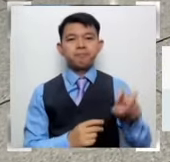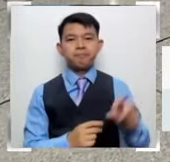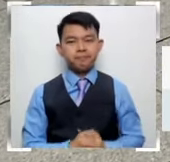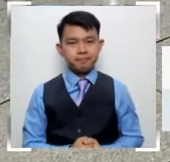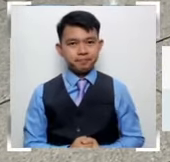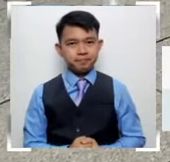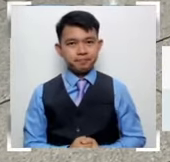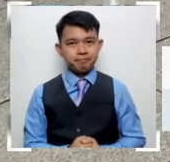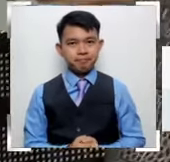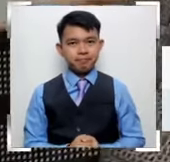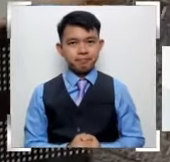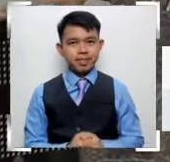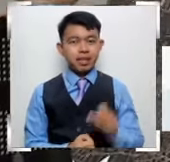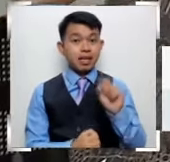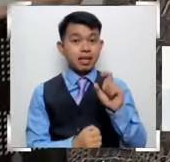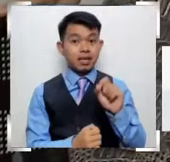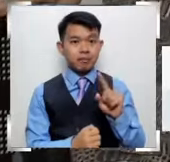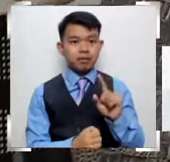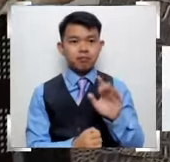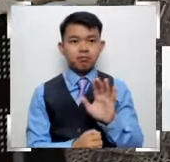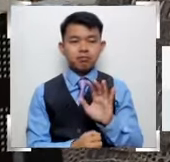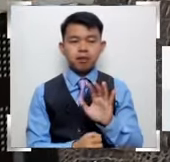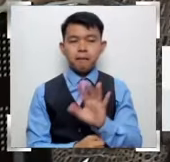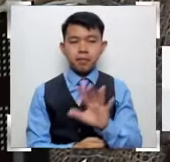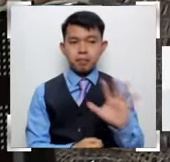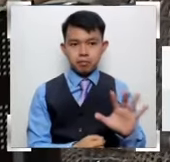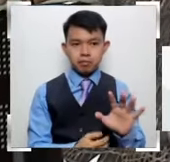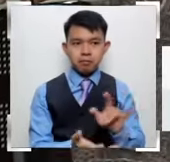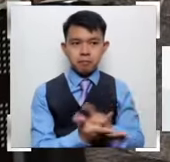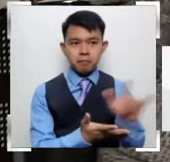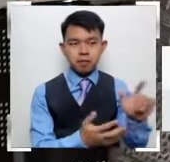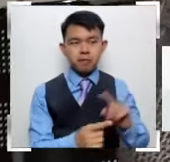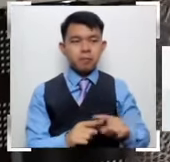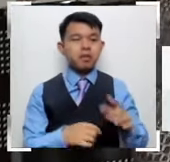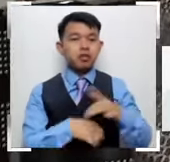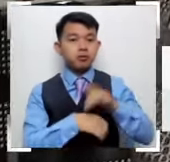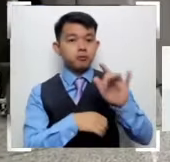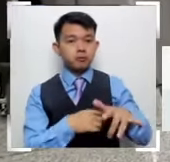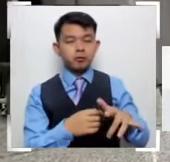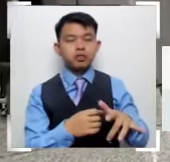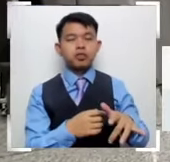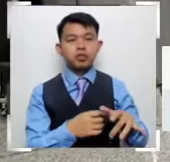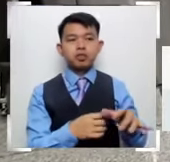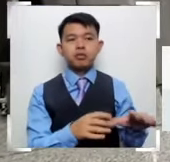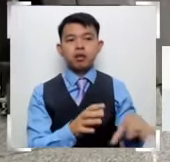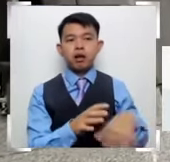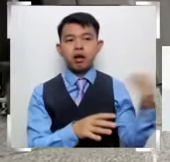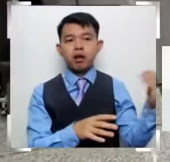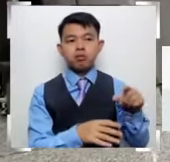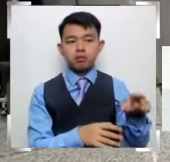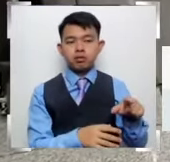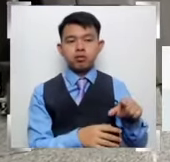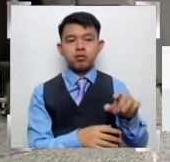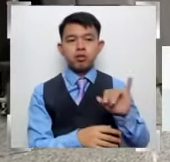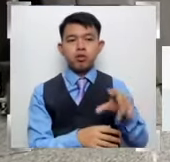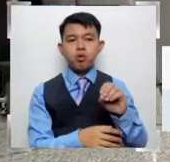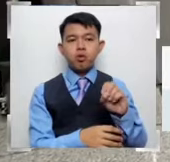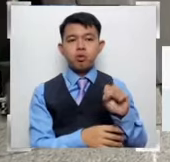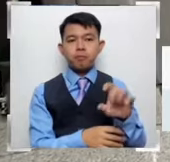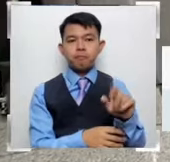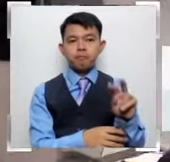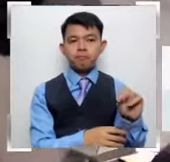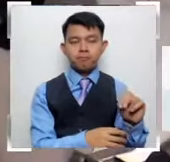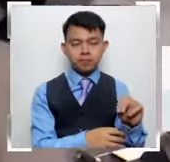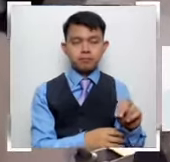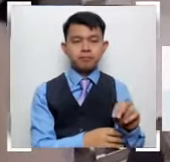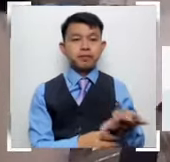pero 10:30 ng umaga umalis ng Lipa, Batangas ang caregiver sa Israel na si Jocelyn. Lunes Santo talaga ang pinili niyang araw ng